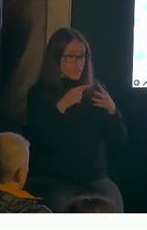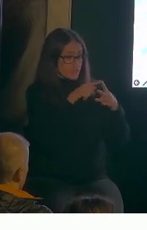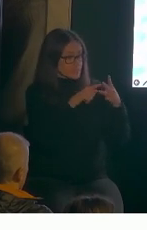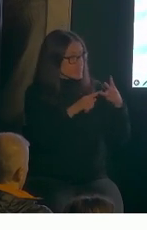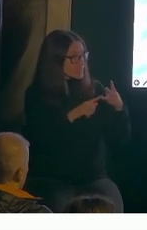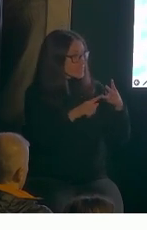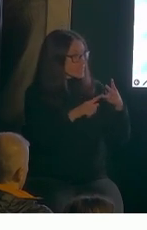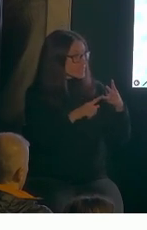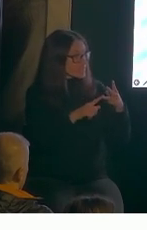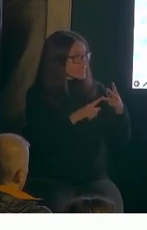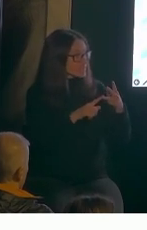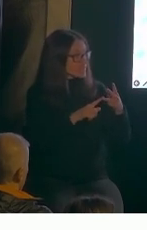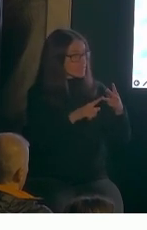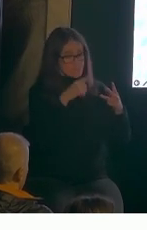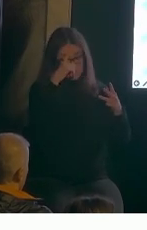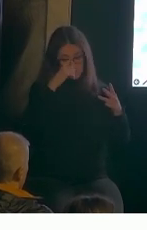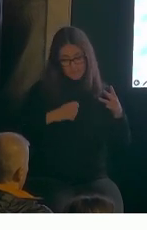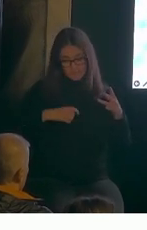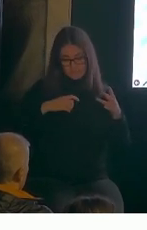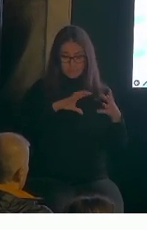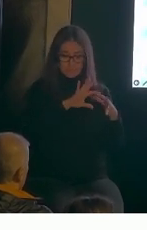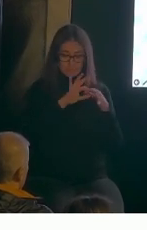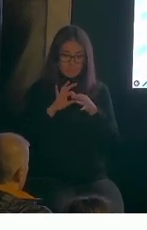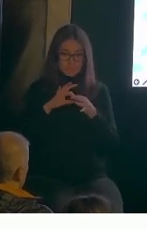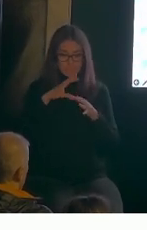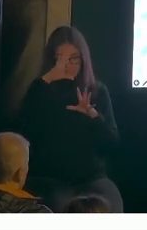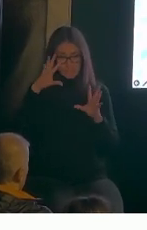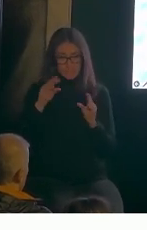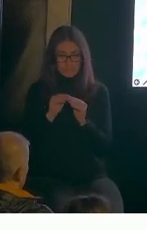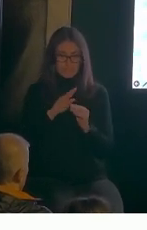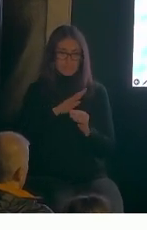fet la creació que jo volia. I crec que